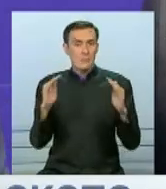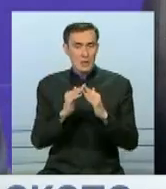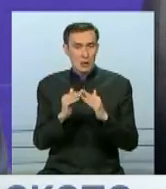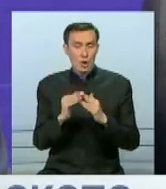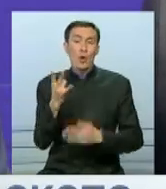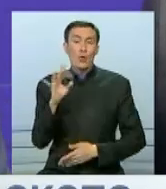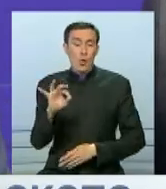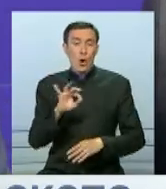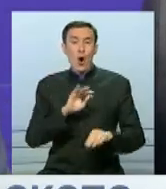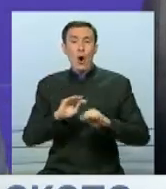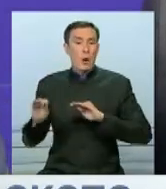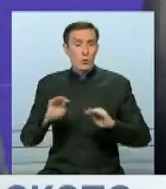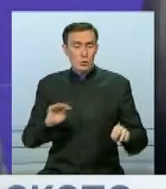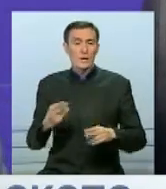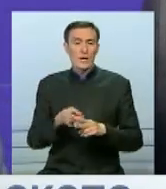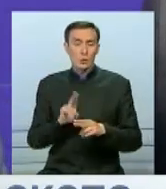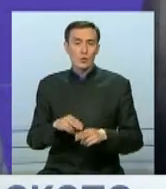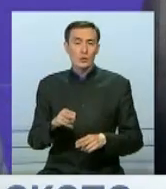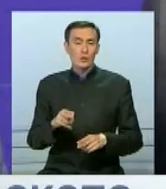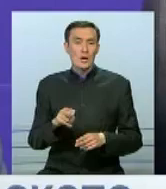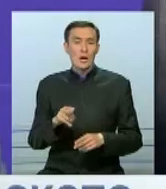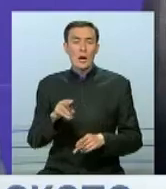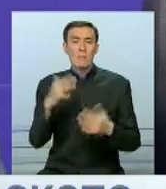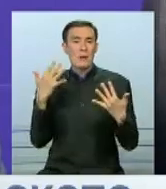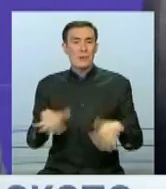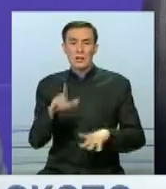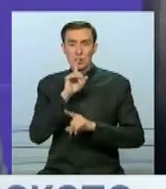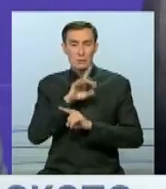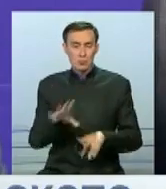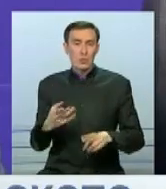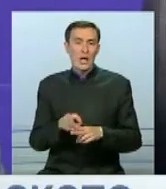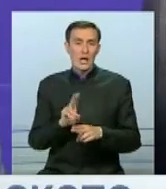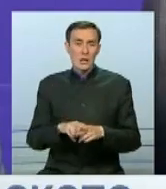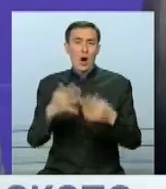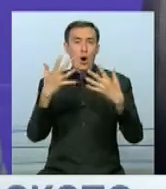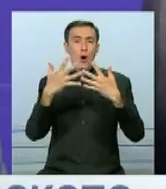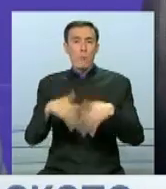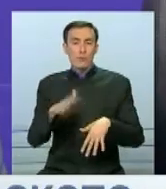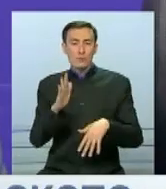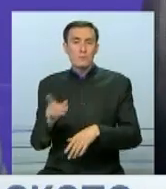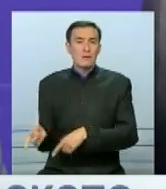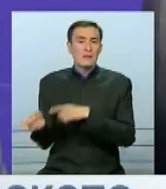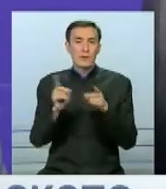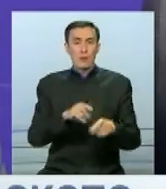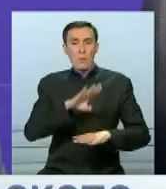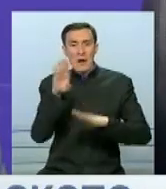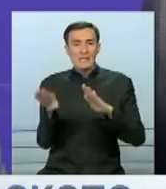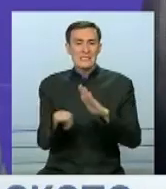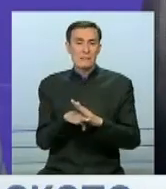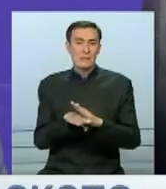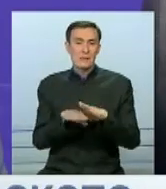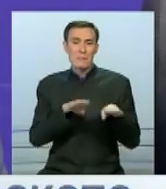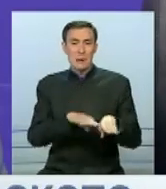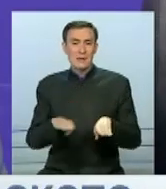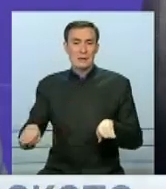не менее, оборудование, которое мы установили, оно не пропадет. Данное оборудование будет перенесено в подземный паркинг